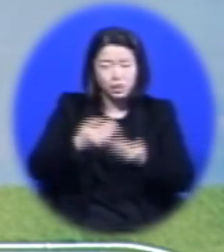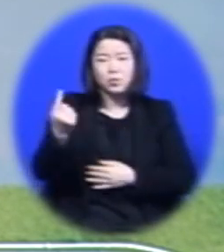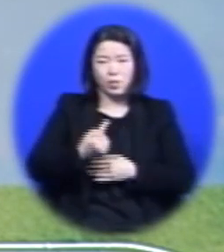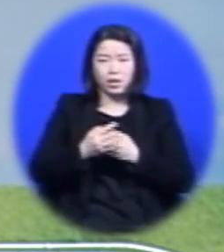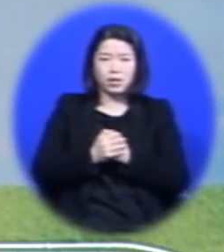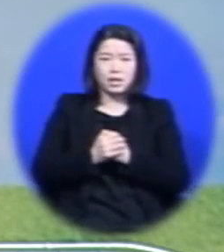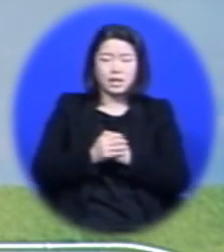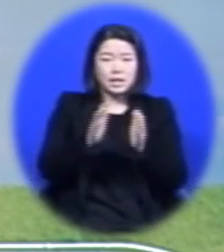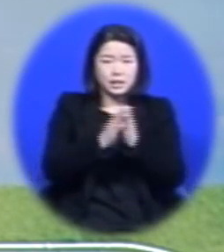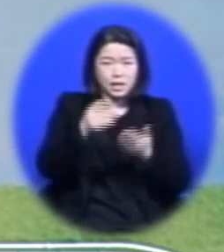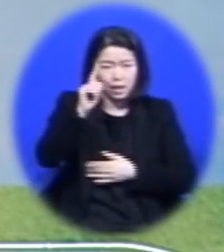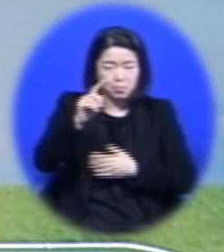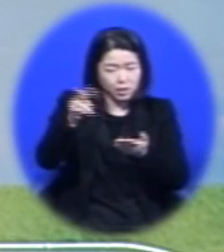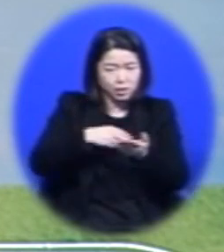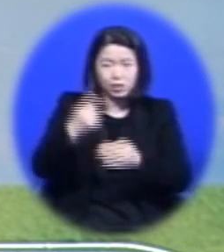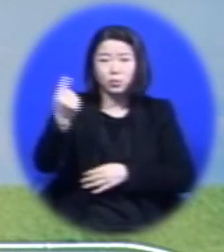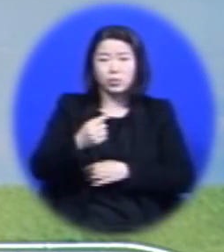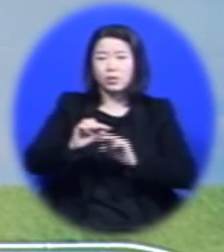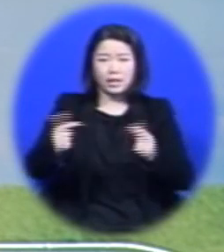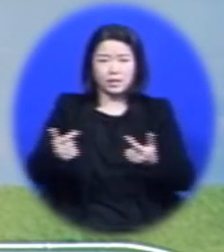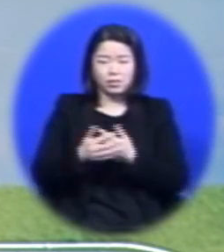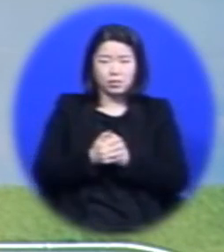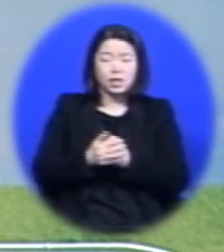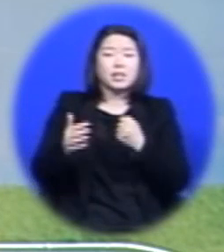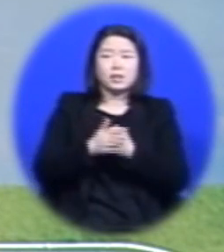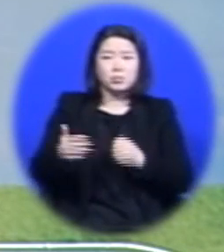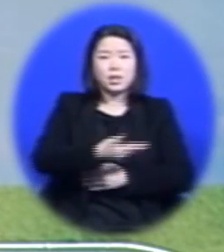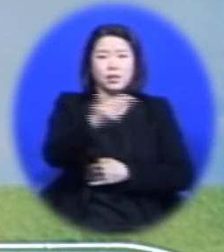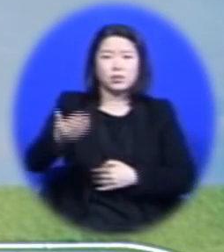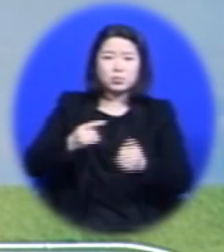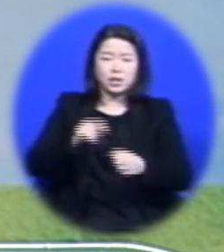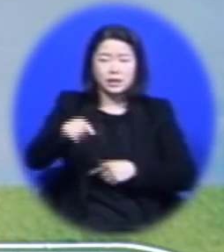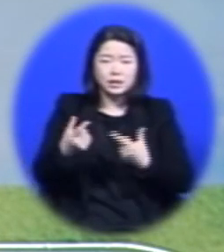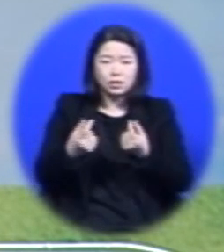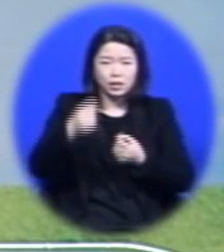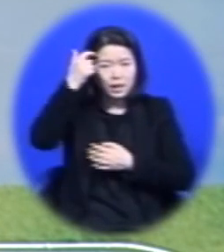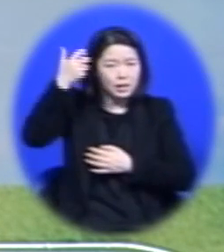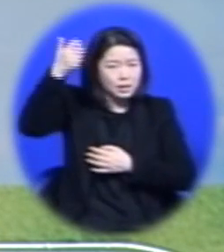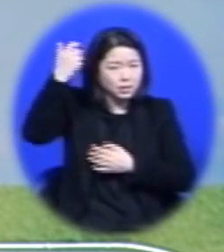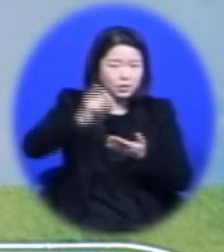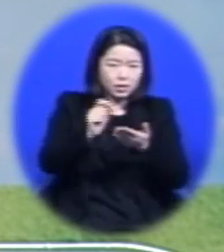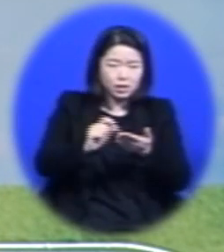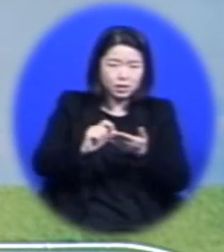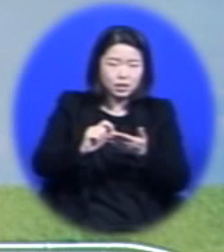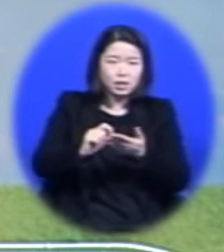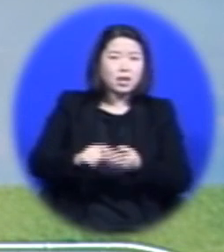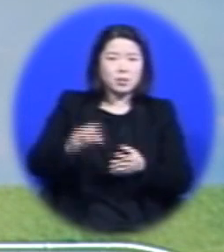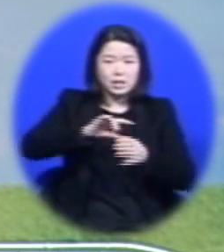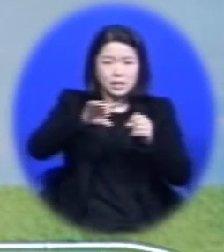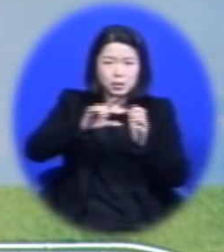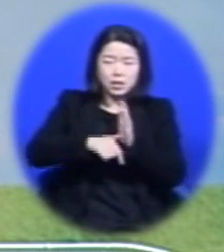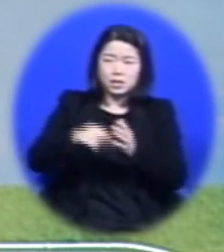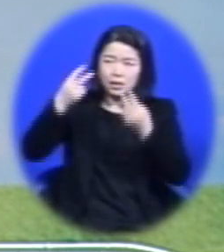착 한 번 읽었다고 오는 거 아니에요 그래서 여러분들에게 그렇게 용서 얘기를 쓰면서 24시간 주님을 바라보는